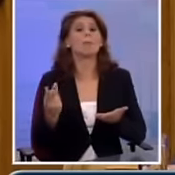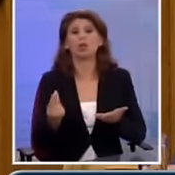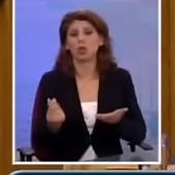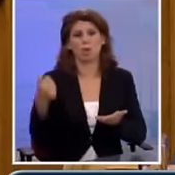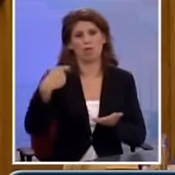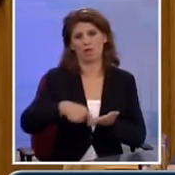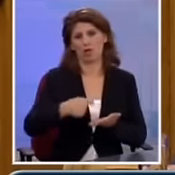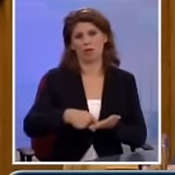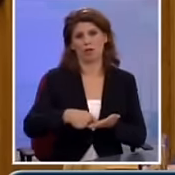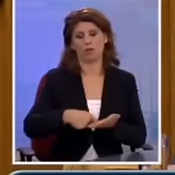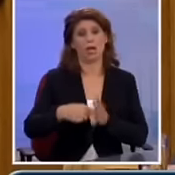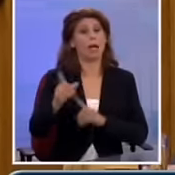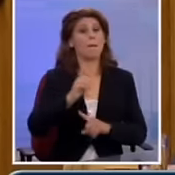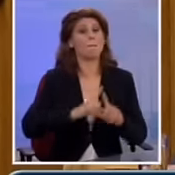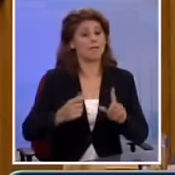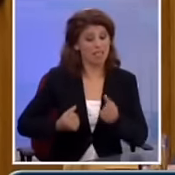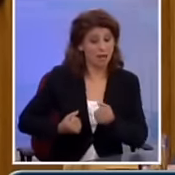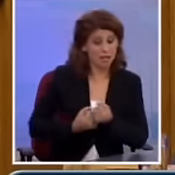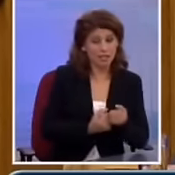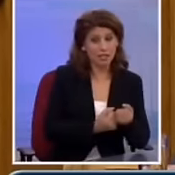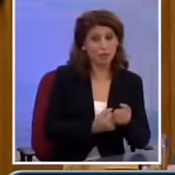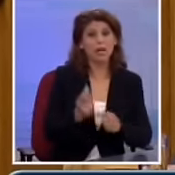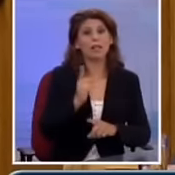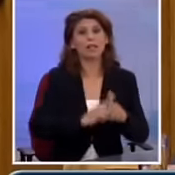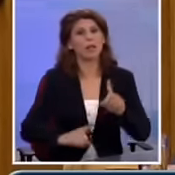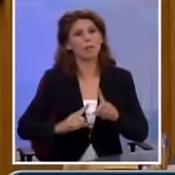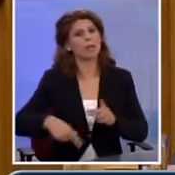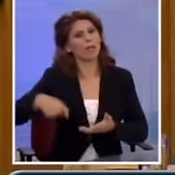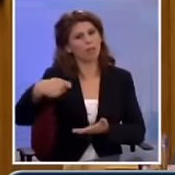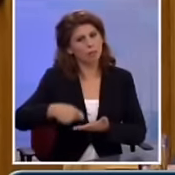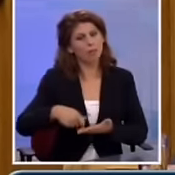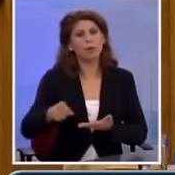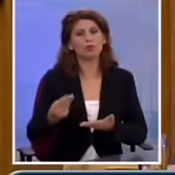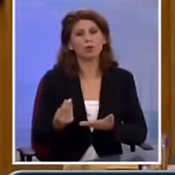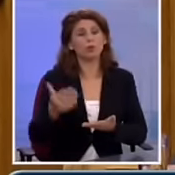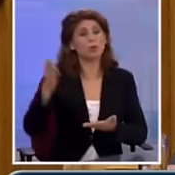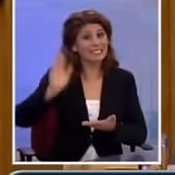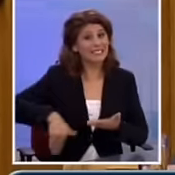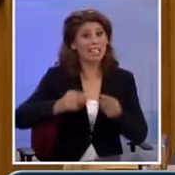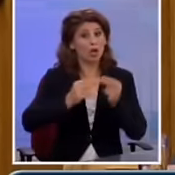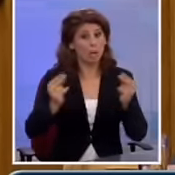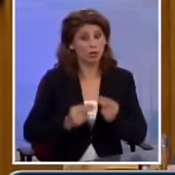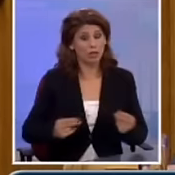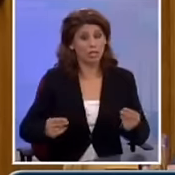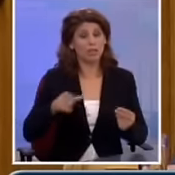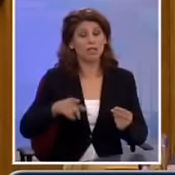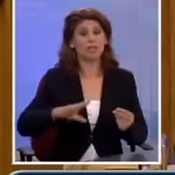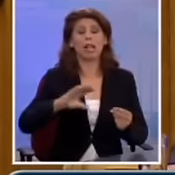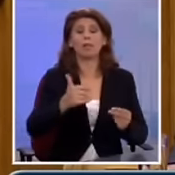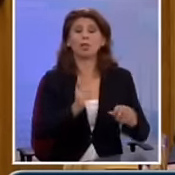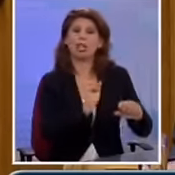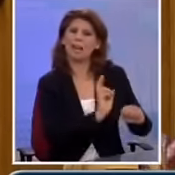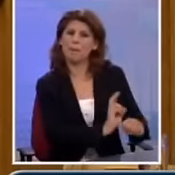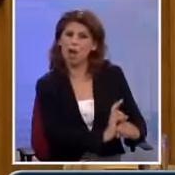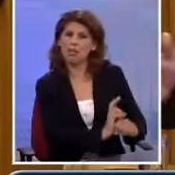φορολογηθούν. Ποιοι θα ενισχυθούν και ποιοι θα προσφέρουν έτσι ώστε τα τελικά αποτελέσματα πάνω στα πρωτογενή